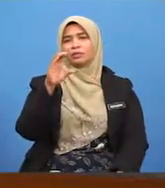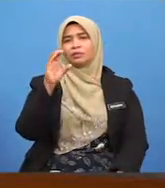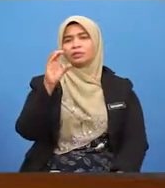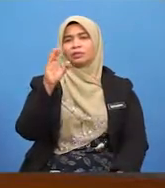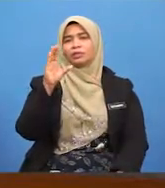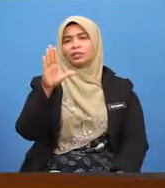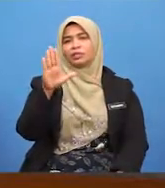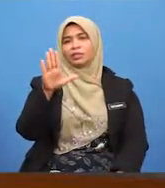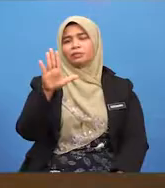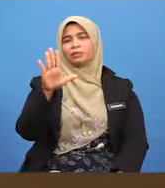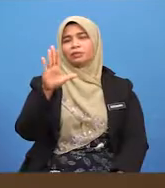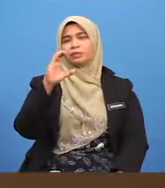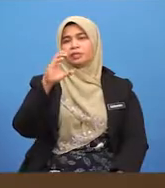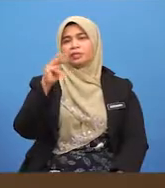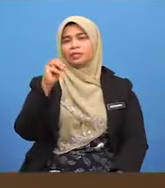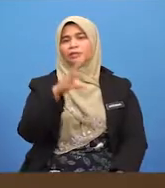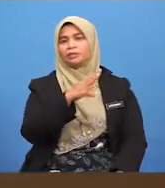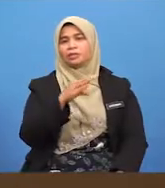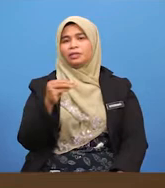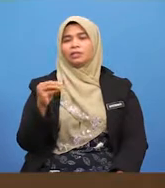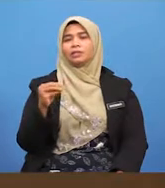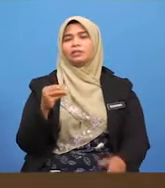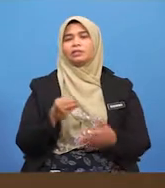5cm dan